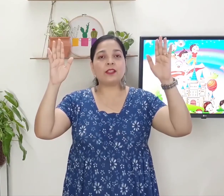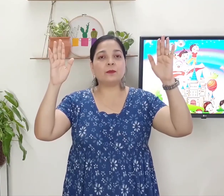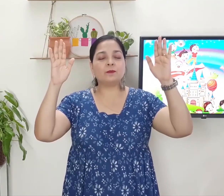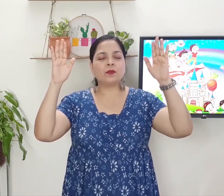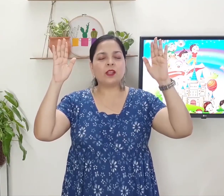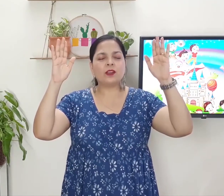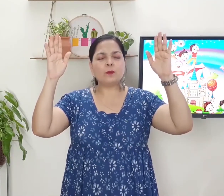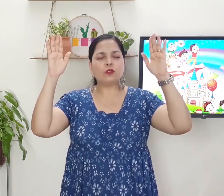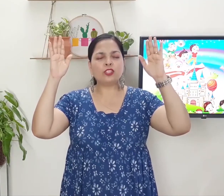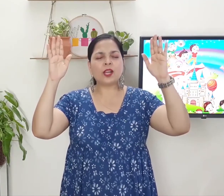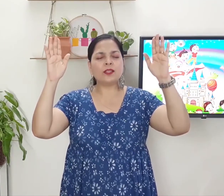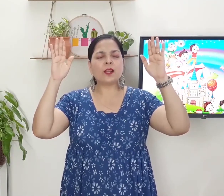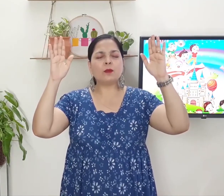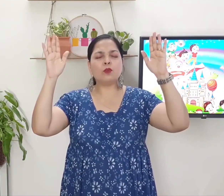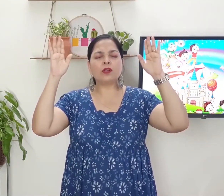ஜபம் செய்யலாம்